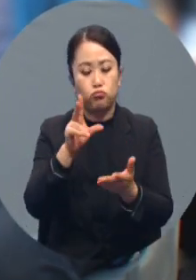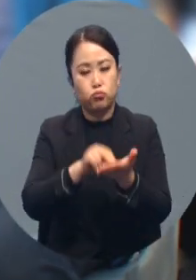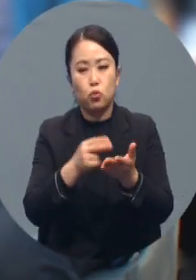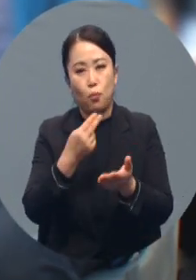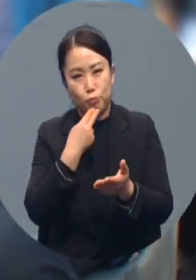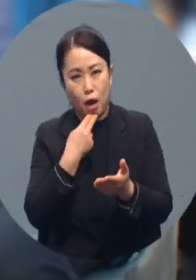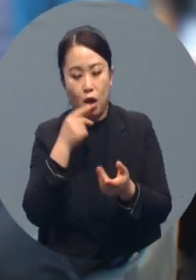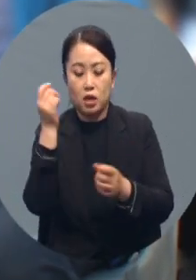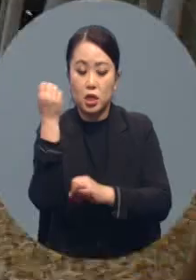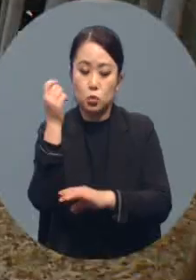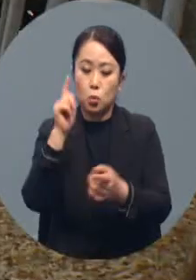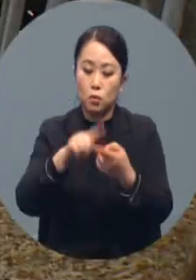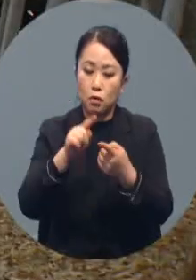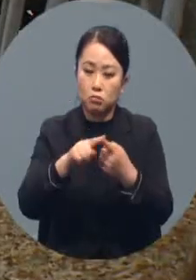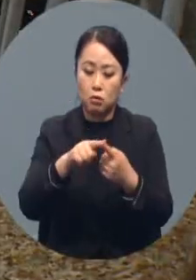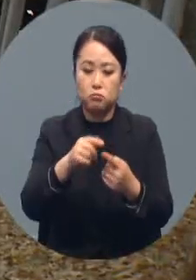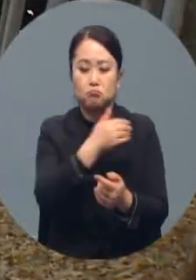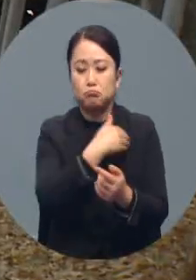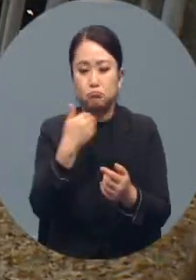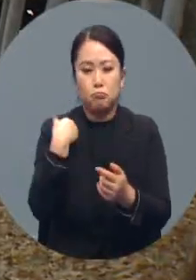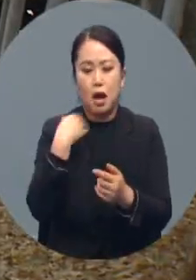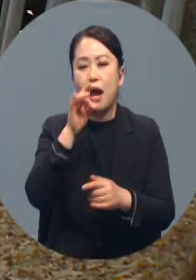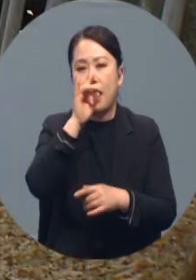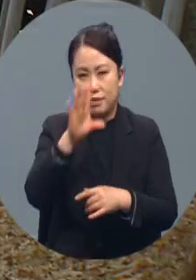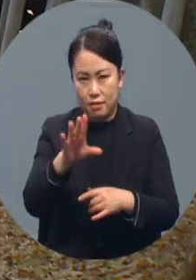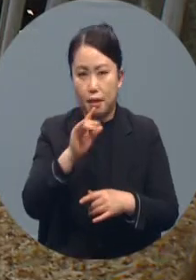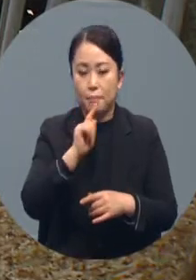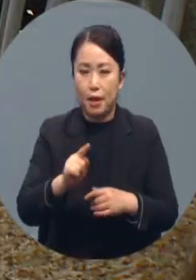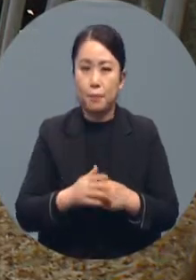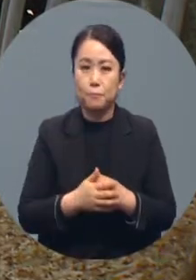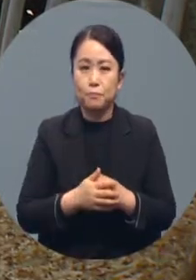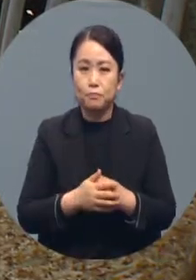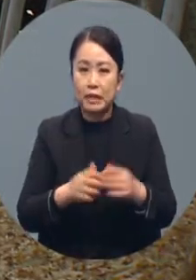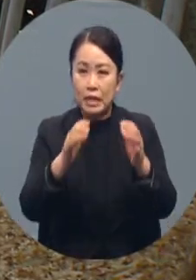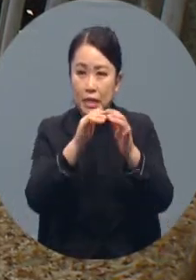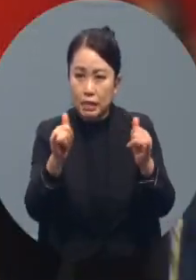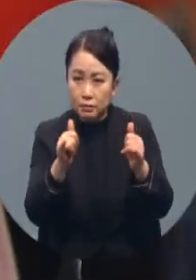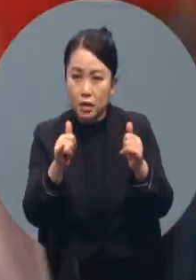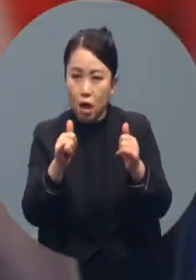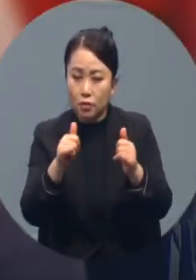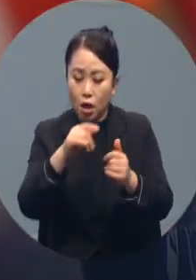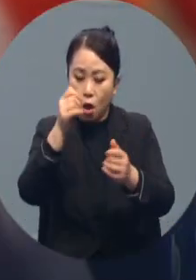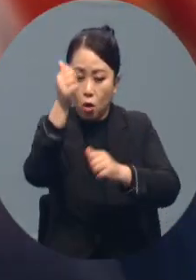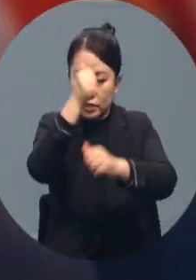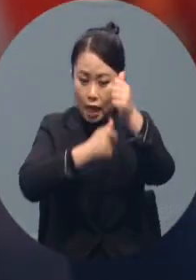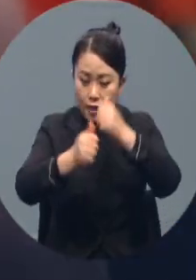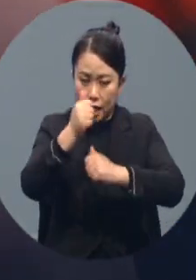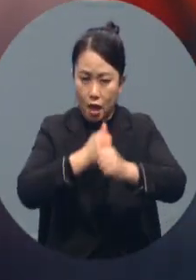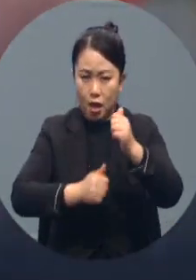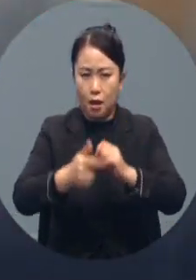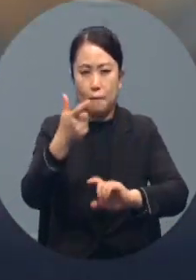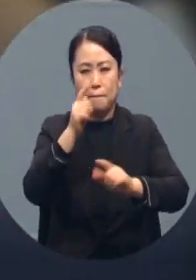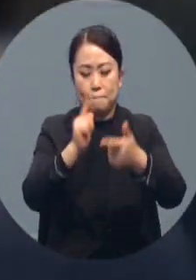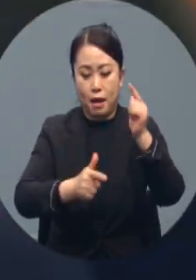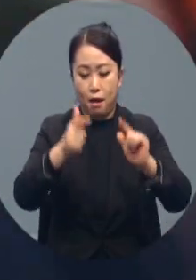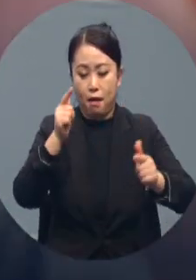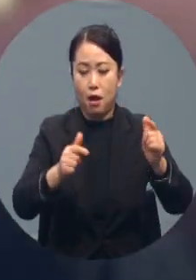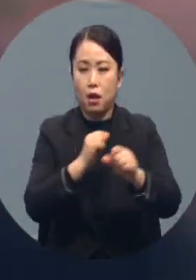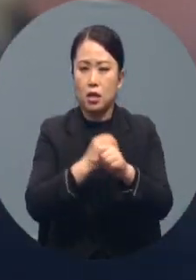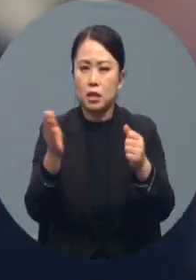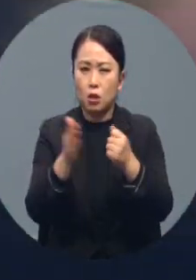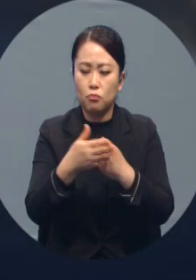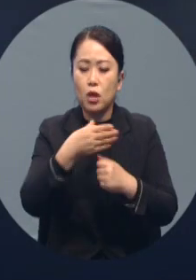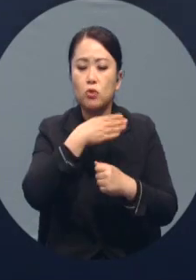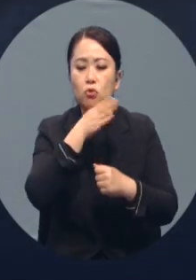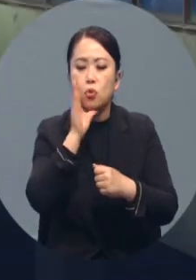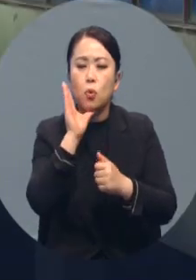안전관리를 수행하는 데 만족해서는 안 된다는 겁니다. 인구의 구성 비율이 조금 달라졌기 때문에 노령화된